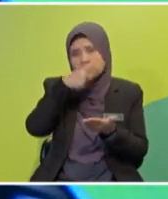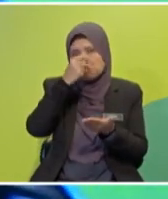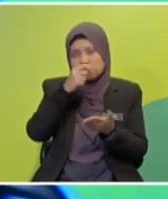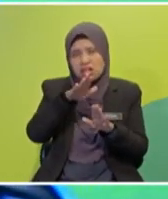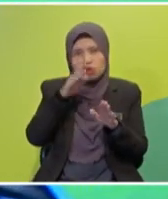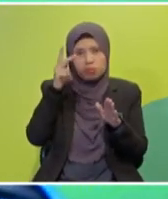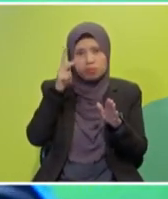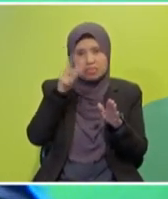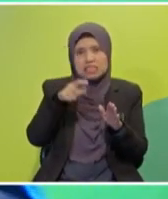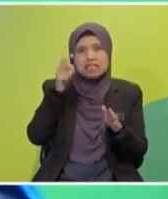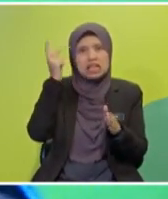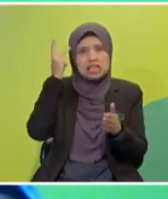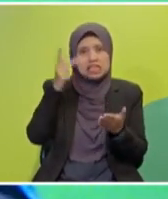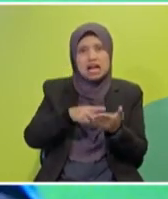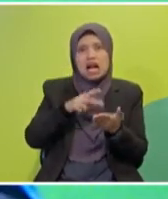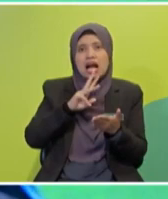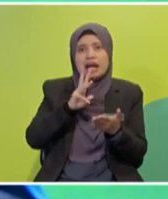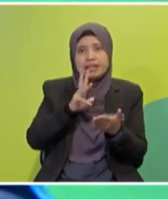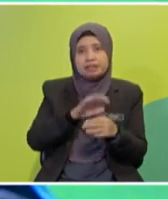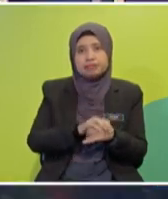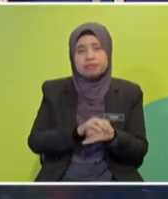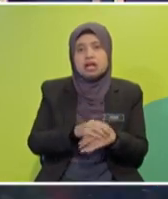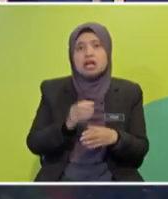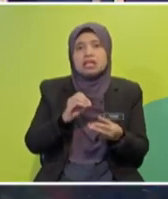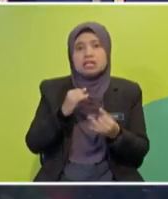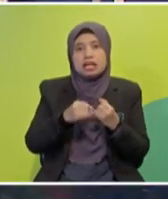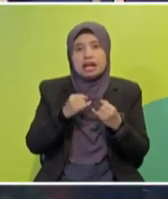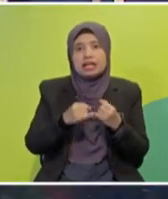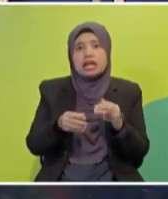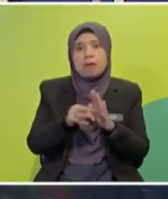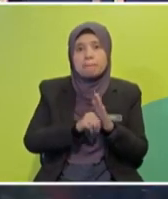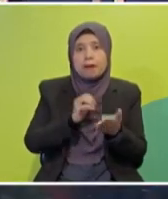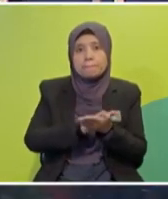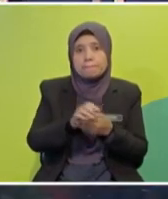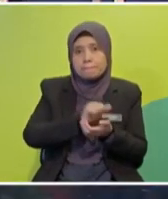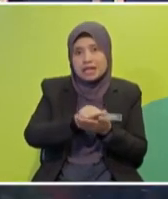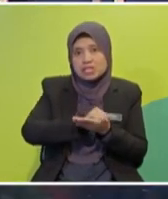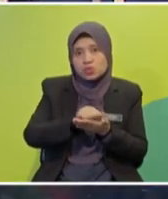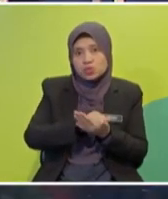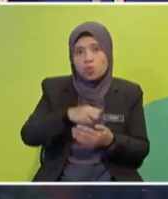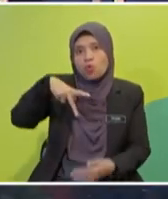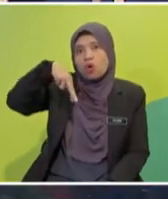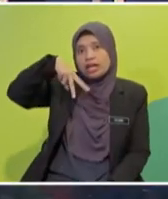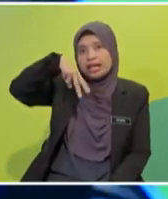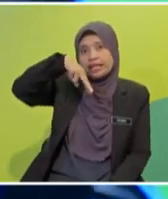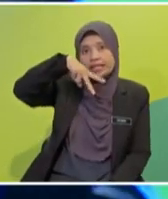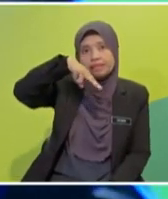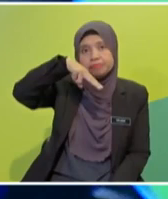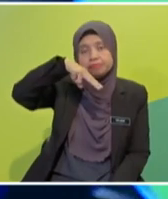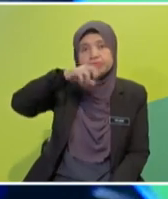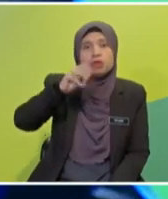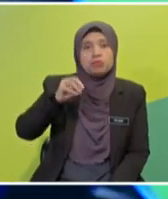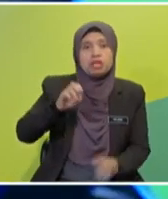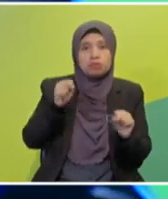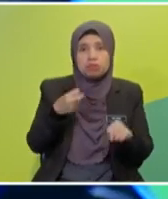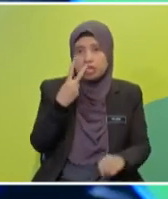lipat-lipatan kita. Dan yang terakhir, membasuh kaki. Okey, di depan ni pun ada juga. Murid-murid boleh lihat. Murid-murid